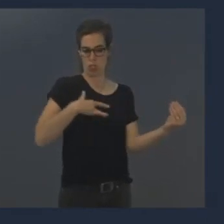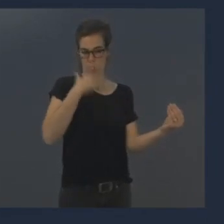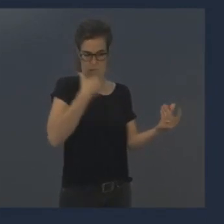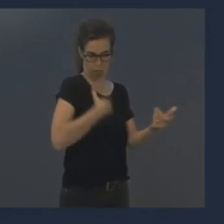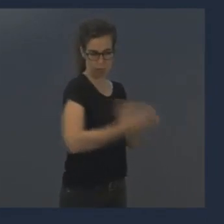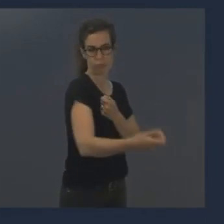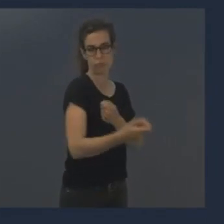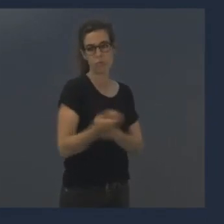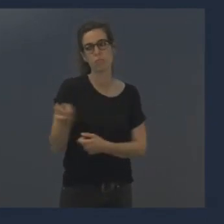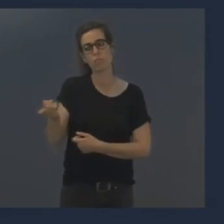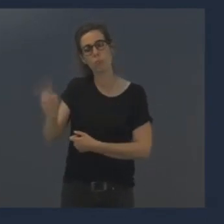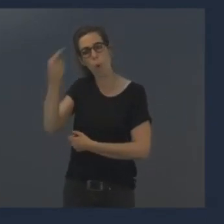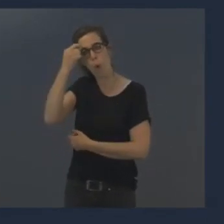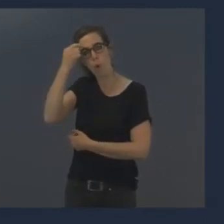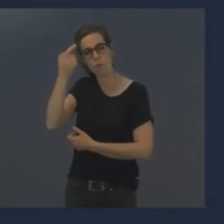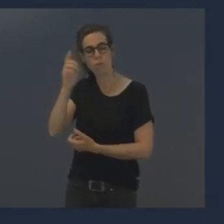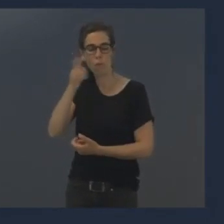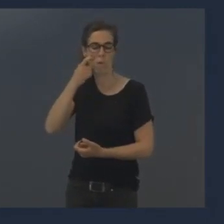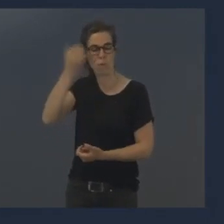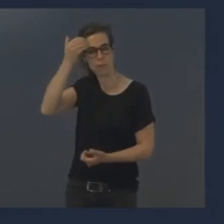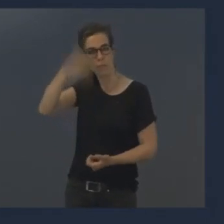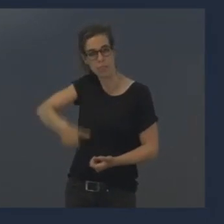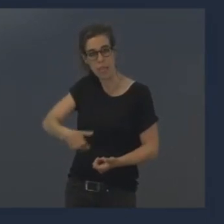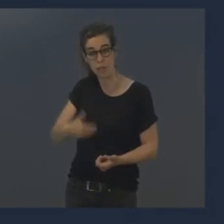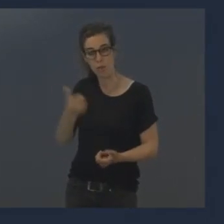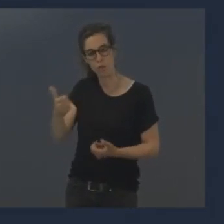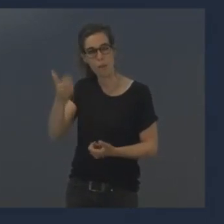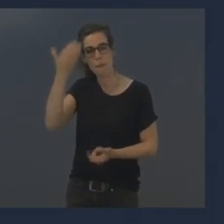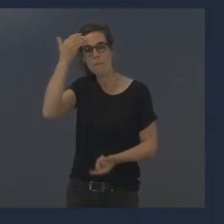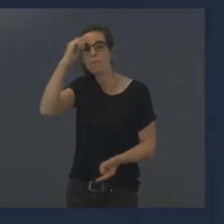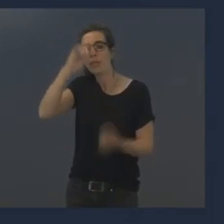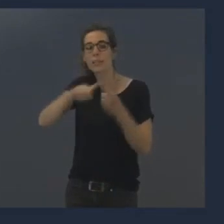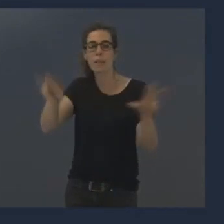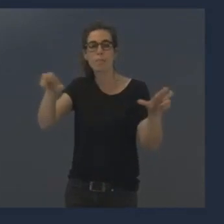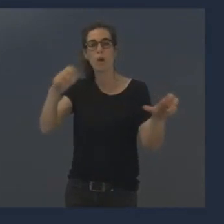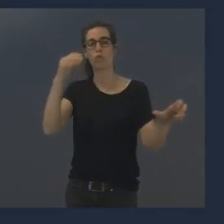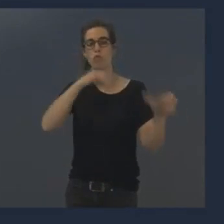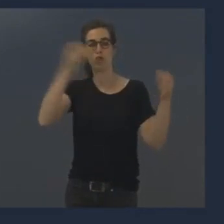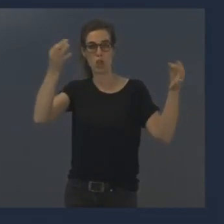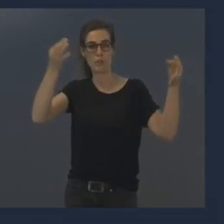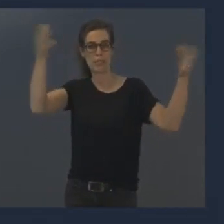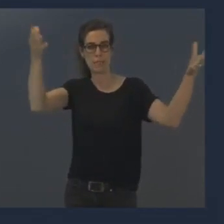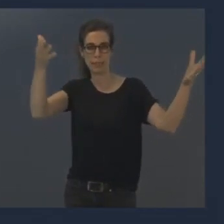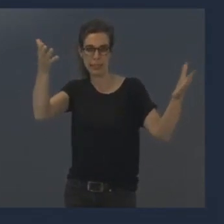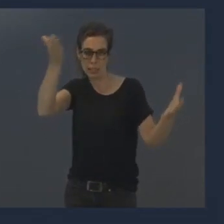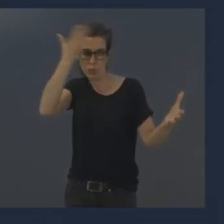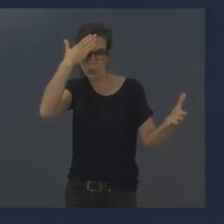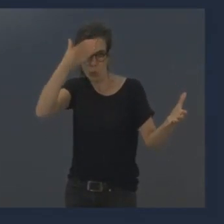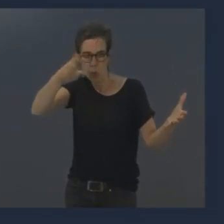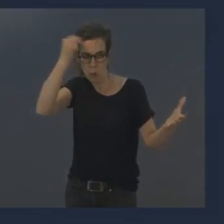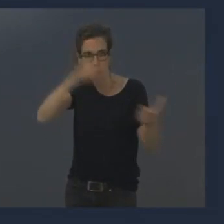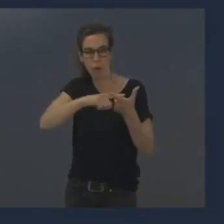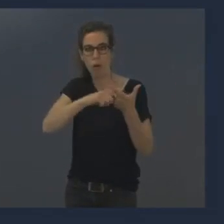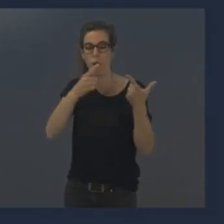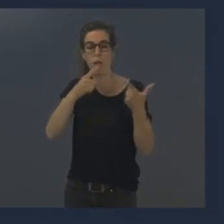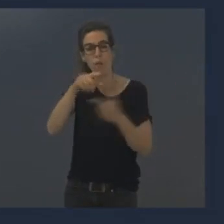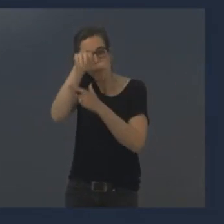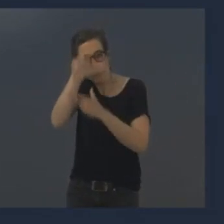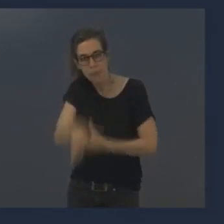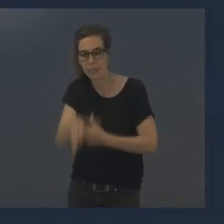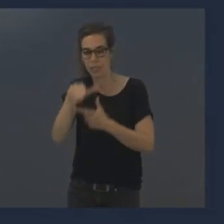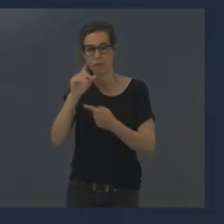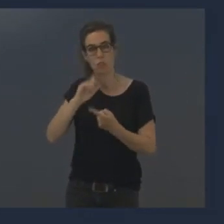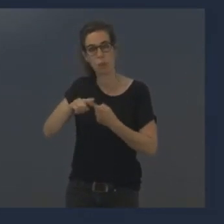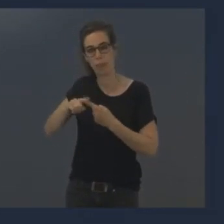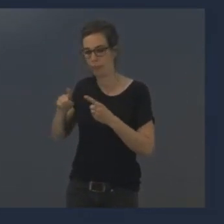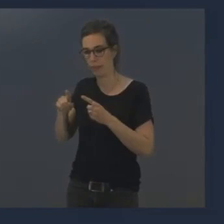que veut dire urgence climatique, protection de la biodiversité, préservation des ressources